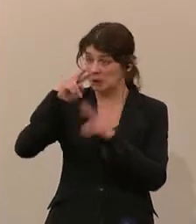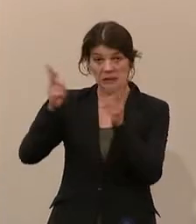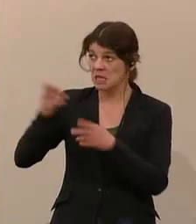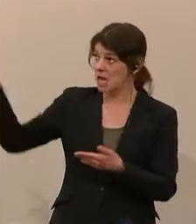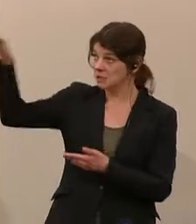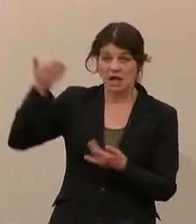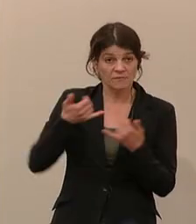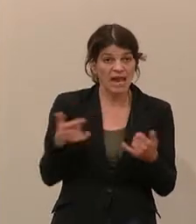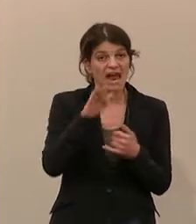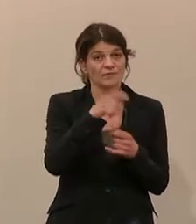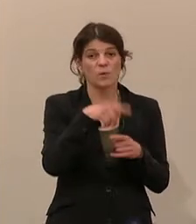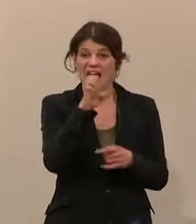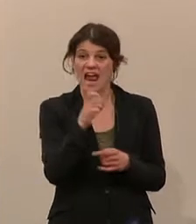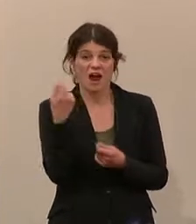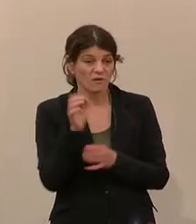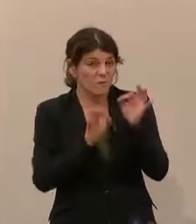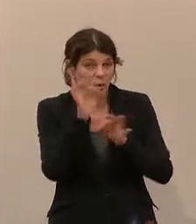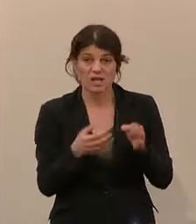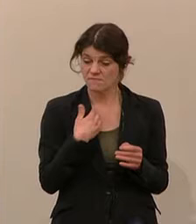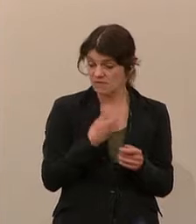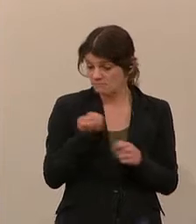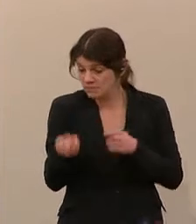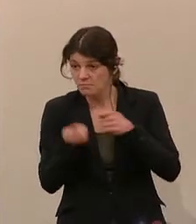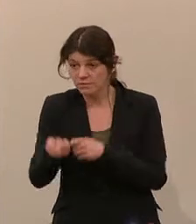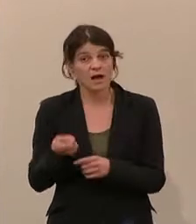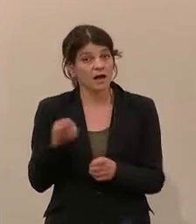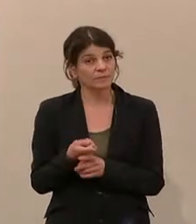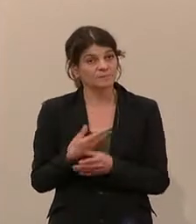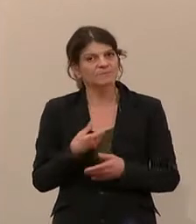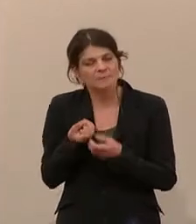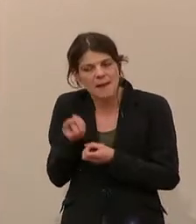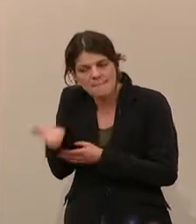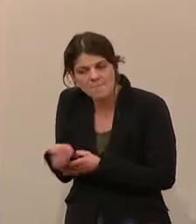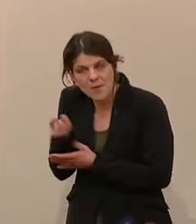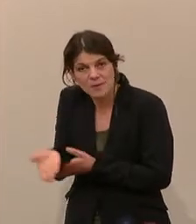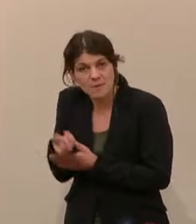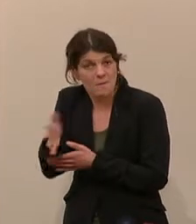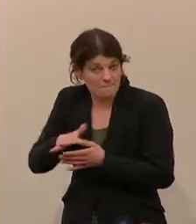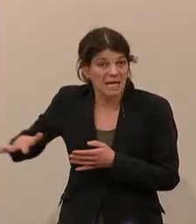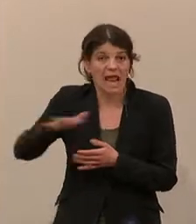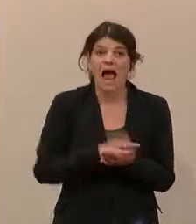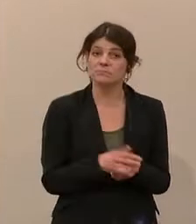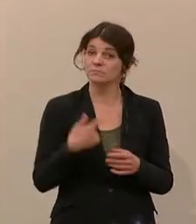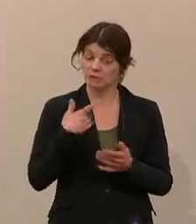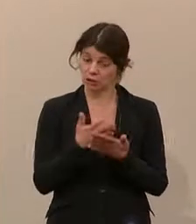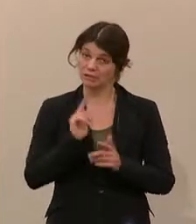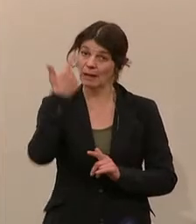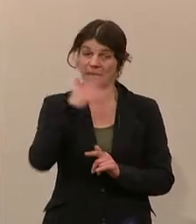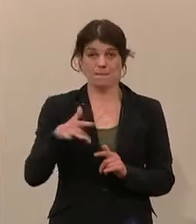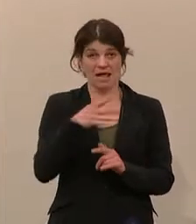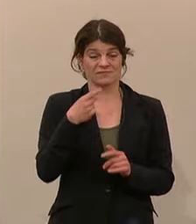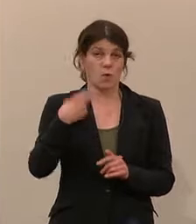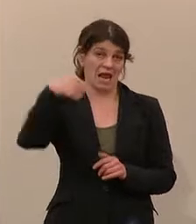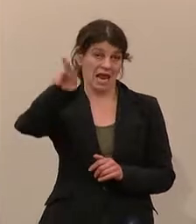Die F&E-Quote, das wissen wir, so das, was wir reinstecken, sozusagen der Input in diesem Bereich, da haben wir den zweiten Platz in der